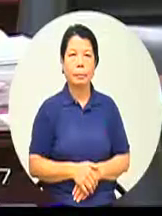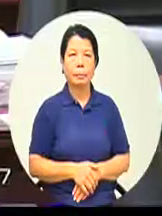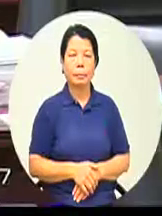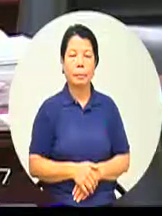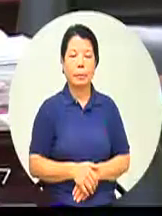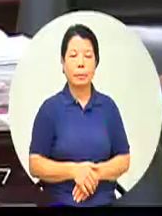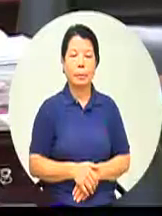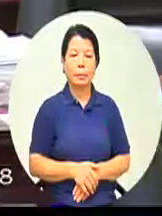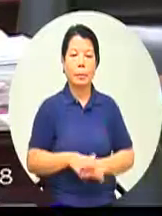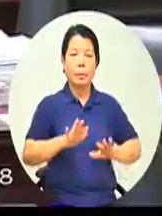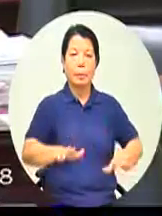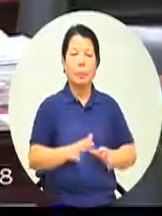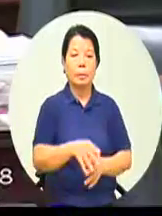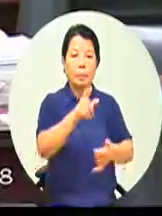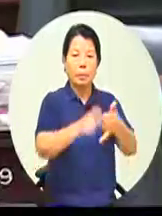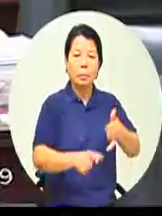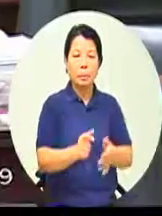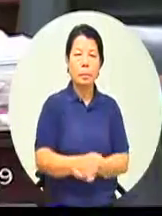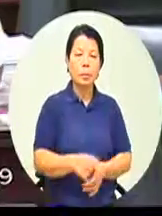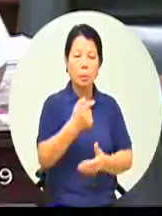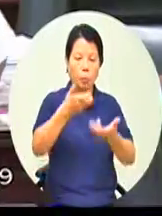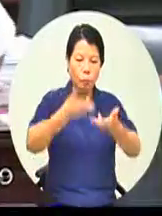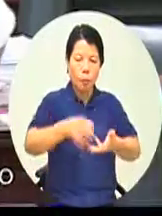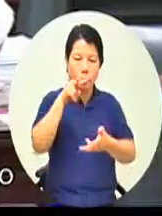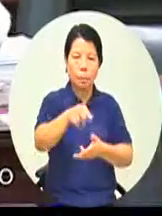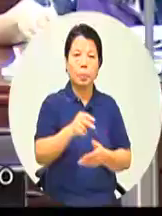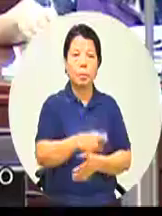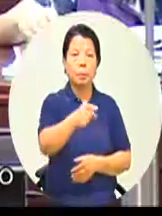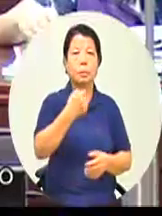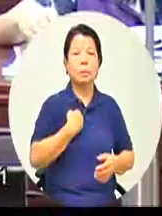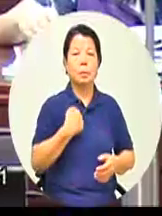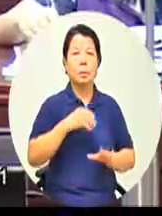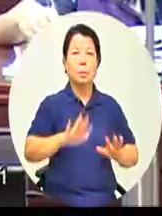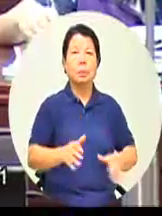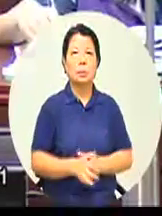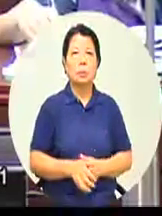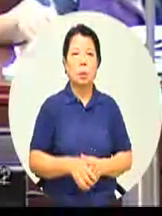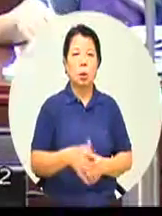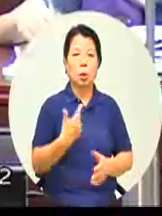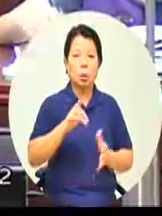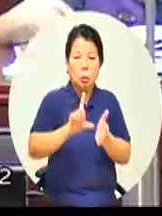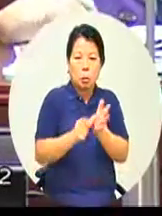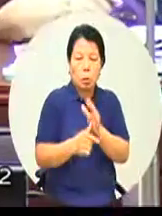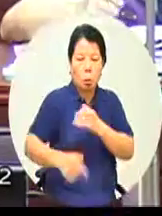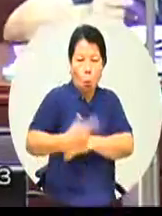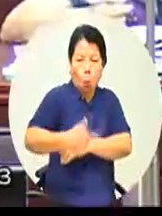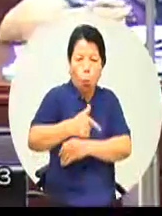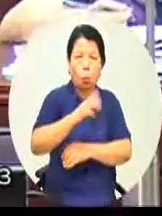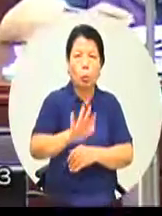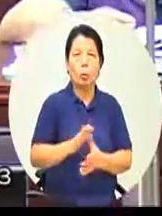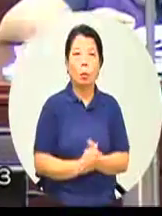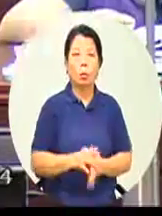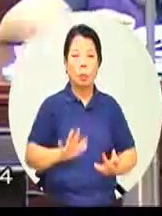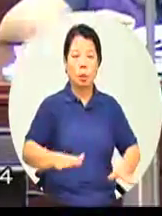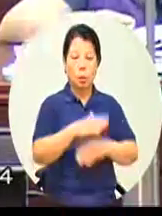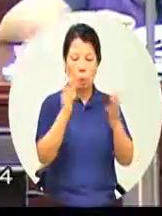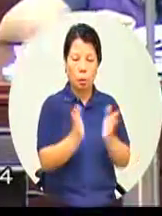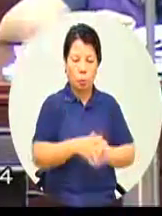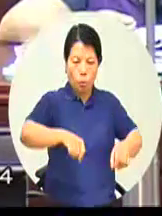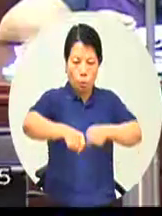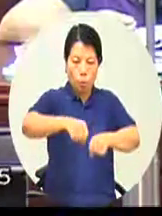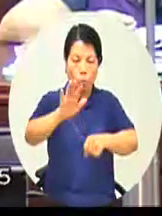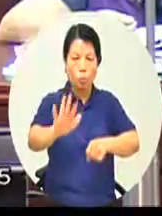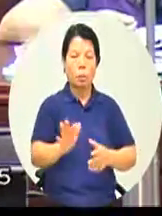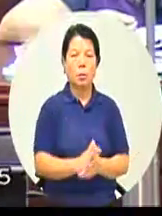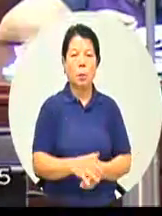沈议员哦，这个案子我们非常非常的重视，所以你展亚工进度其实算速度蛮快的哦。现在完成整体的计划，都